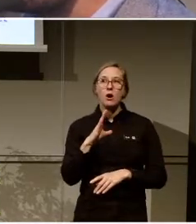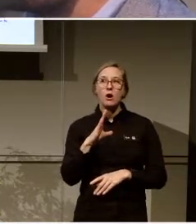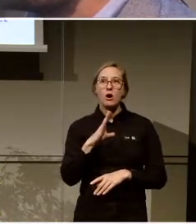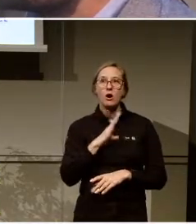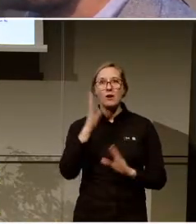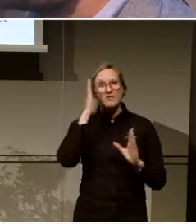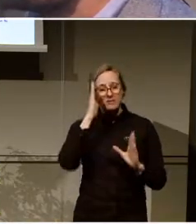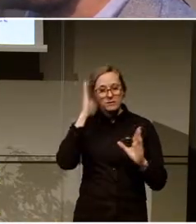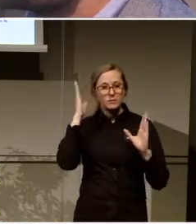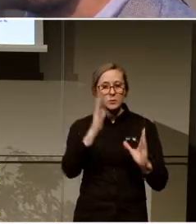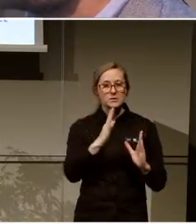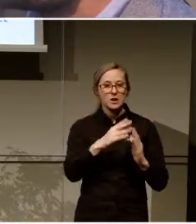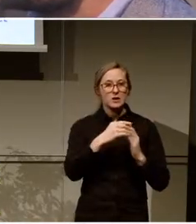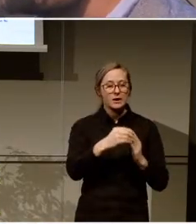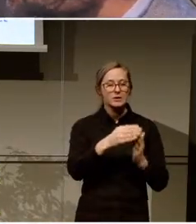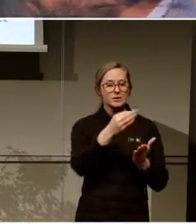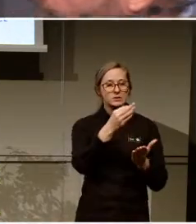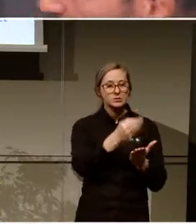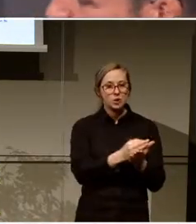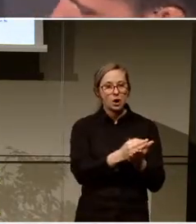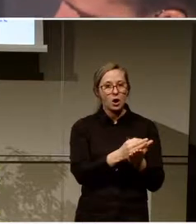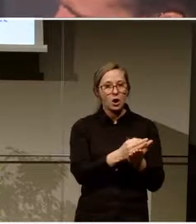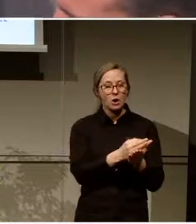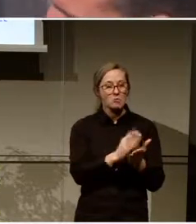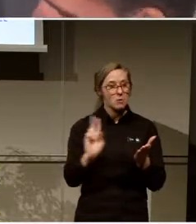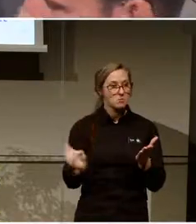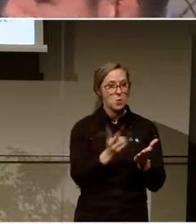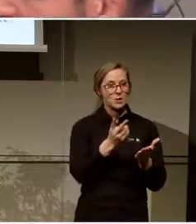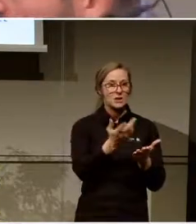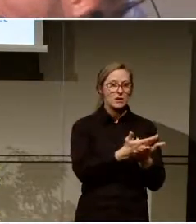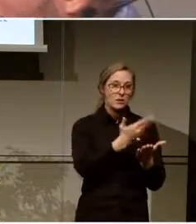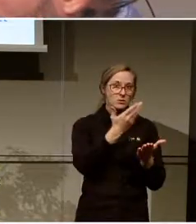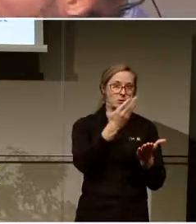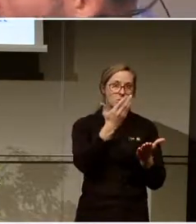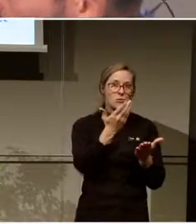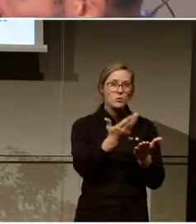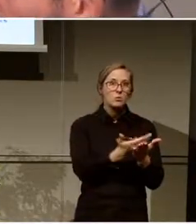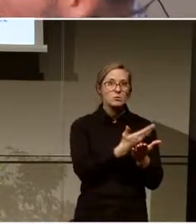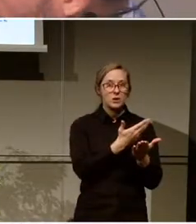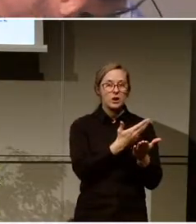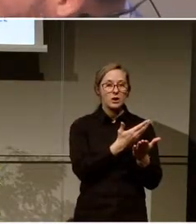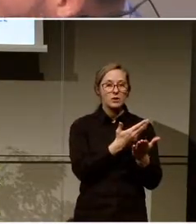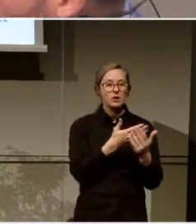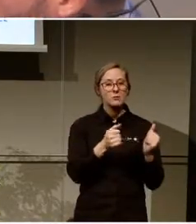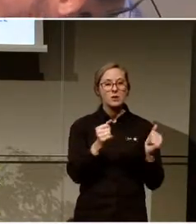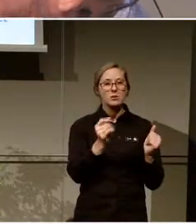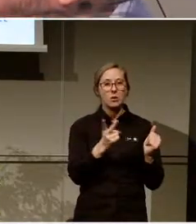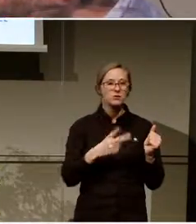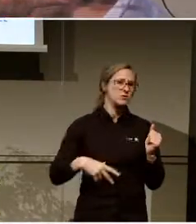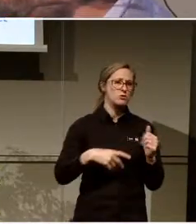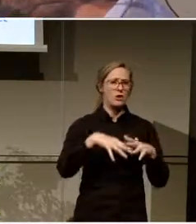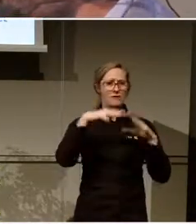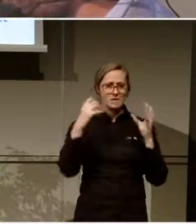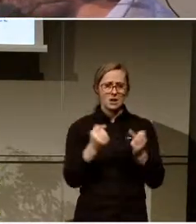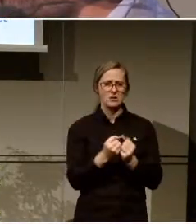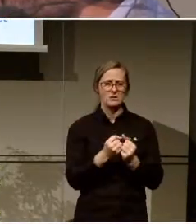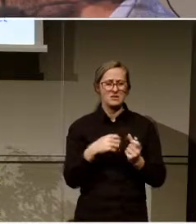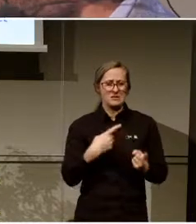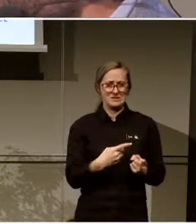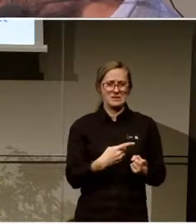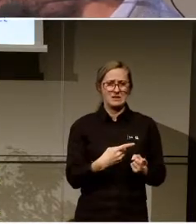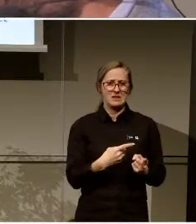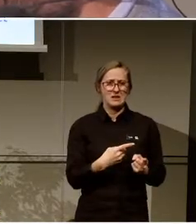fokusera på ledarskapet i både nationellt utifrån det, men på alla nivåer. Och det bygger